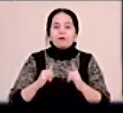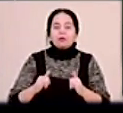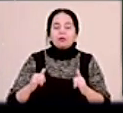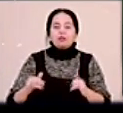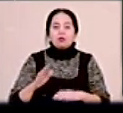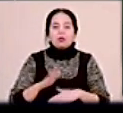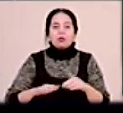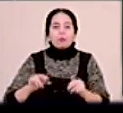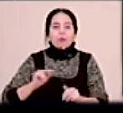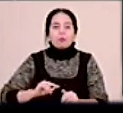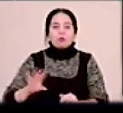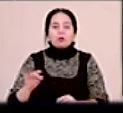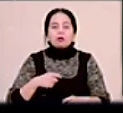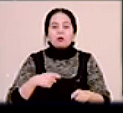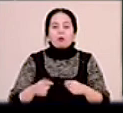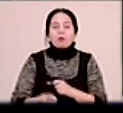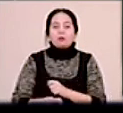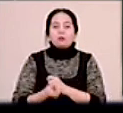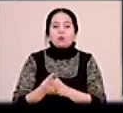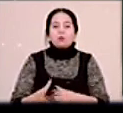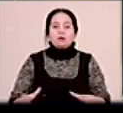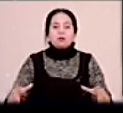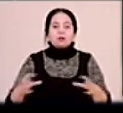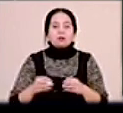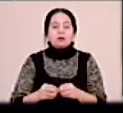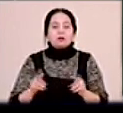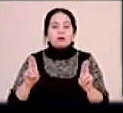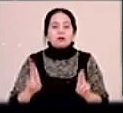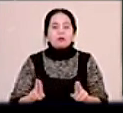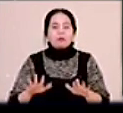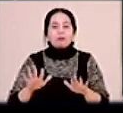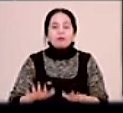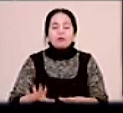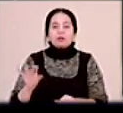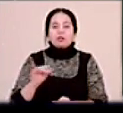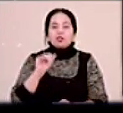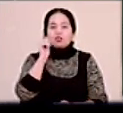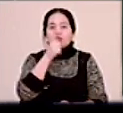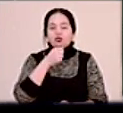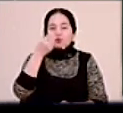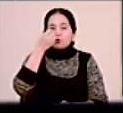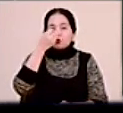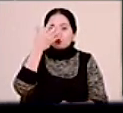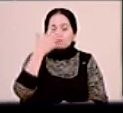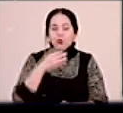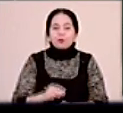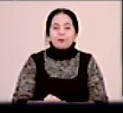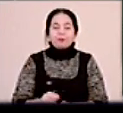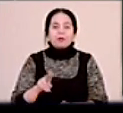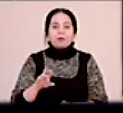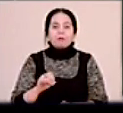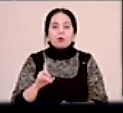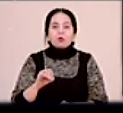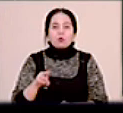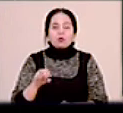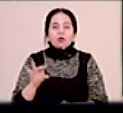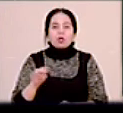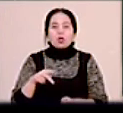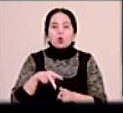торговля. Происходит слияние традиций местной и греческой культур. Пехота и